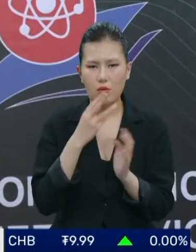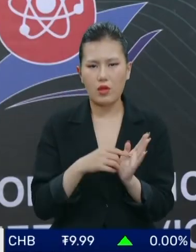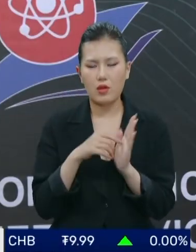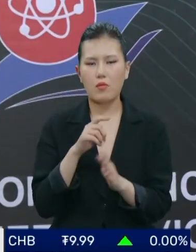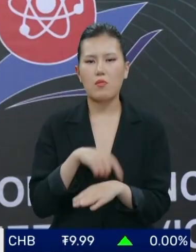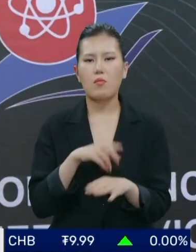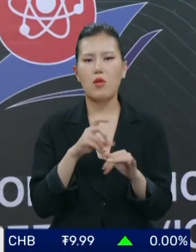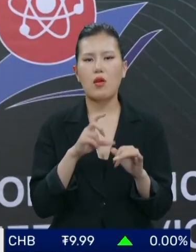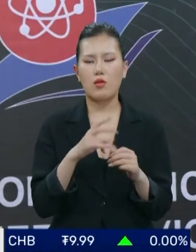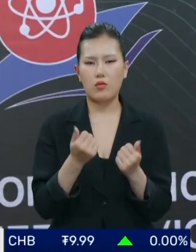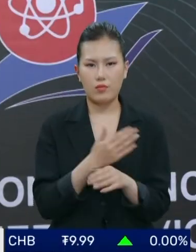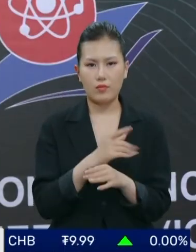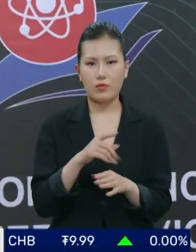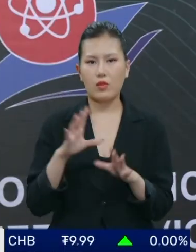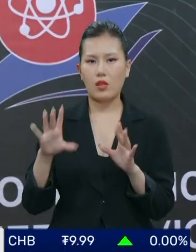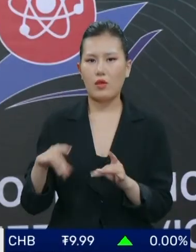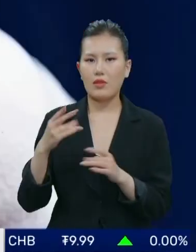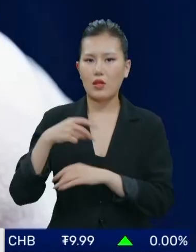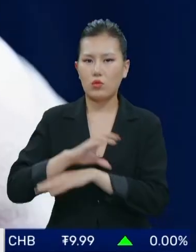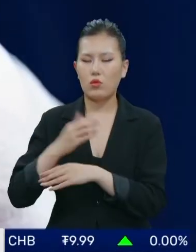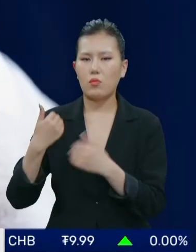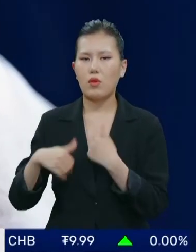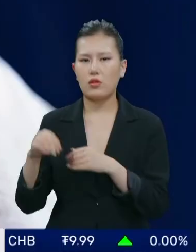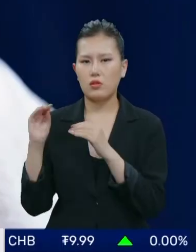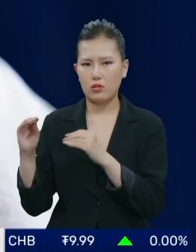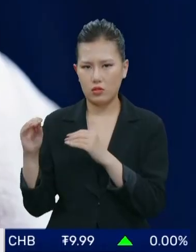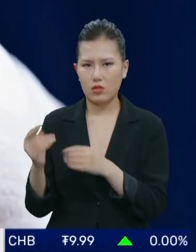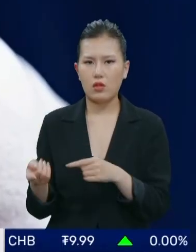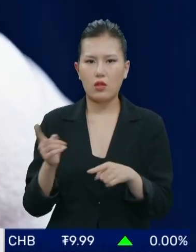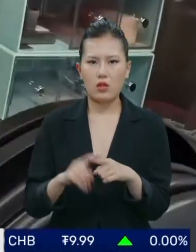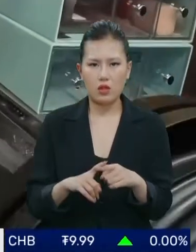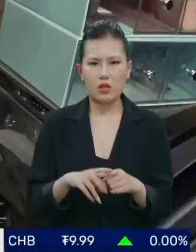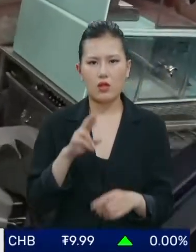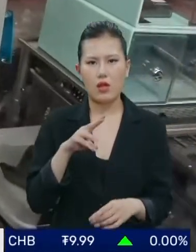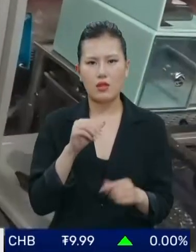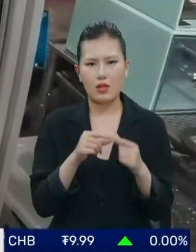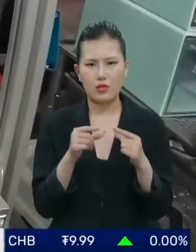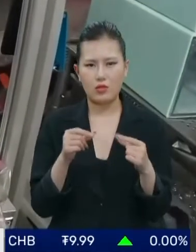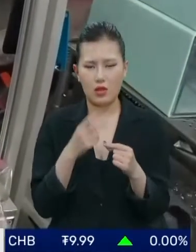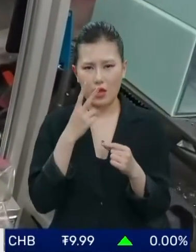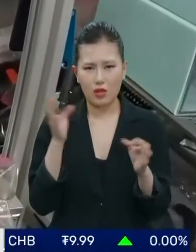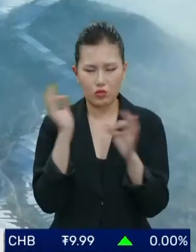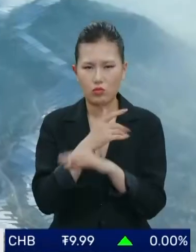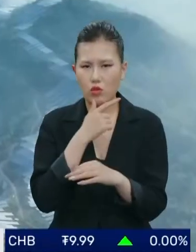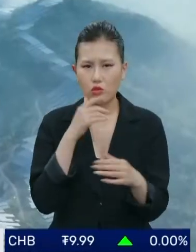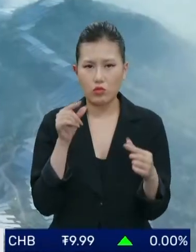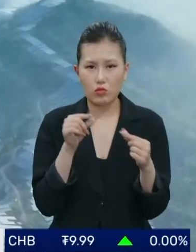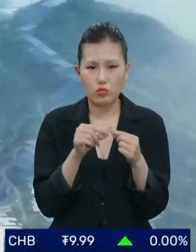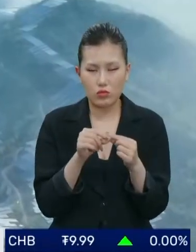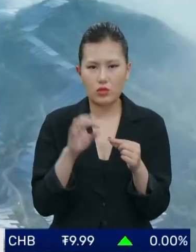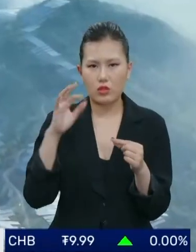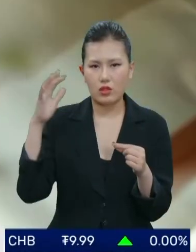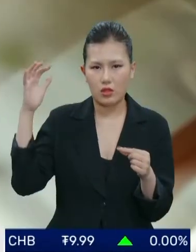Мөнх Баярын хувьд Австралийн их сургуульд багшлахын хажуугаар нүдэнд үл үзэгдэм ялцсан материалыг хагас дамжуулагчийн оролцоотойгоор одоо ашиглаж байгаа нарны